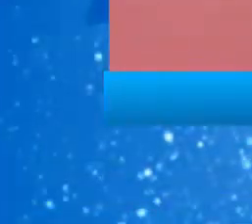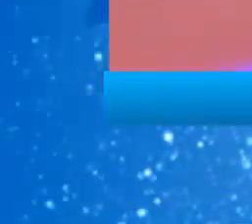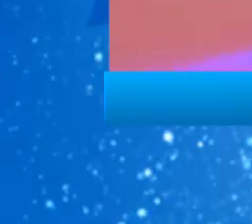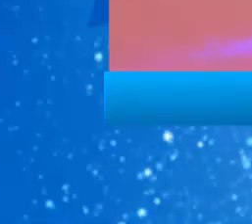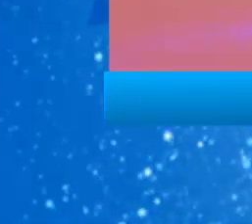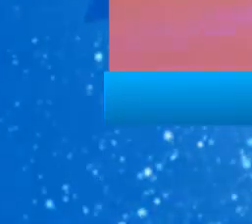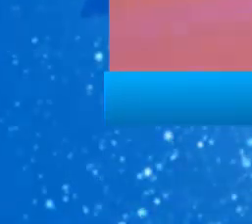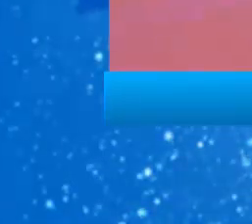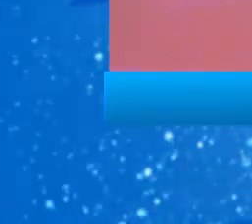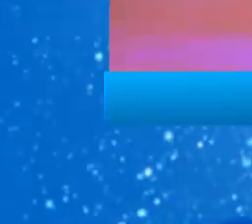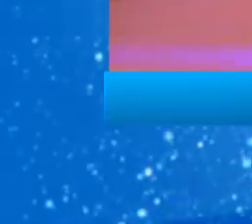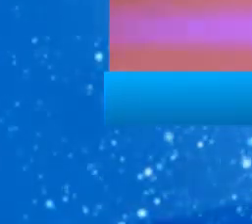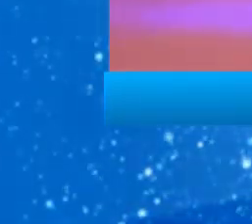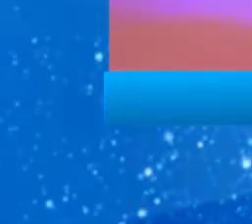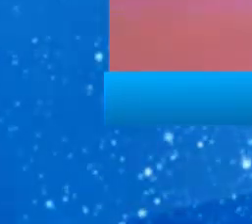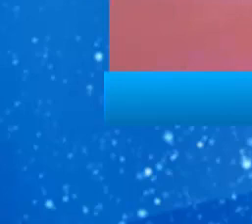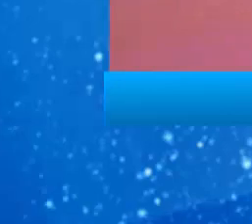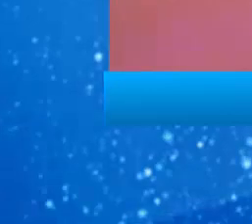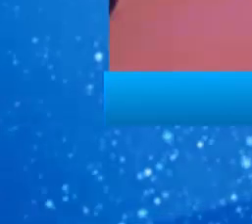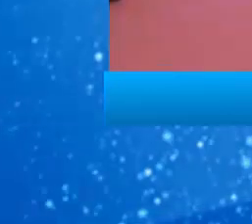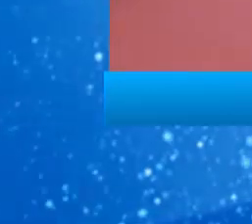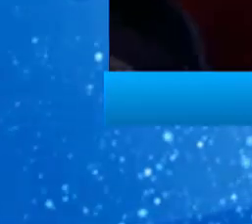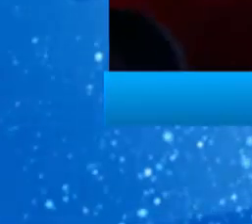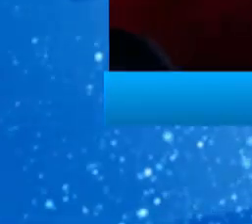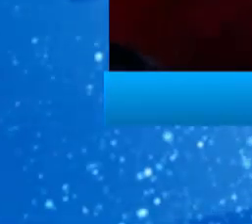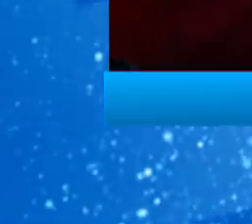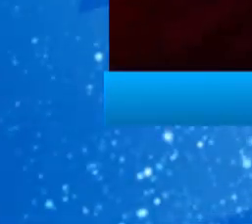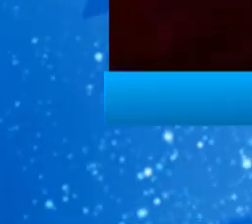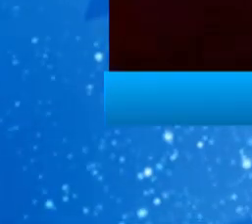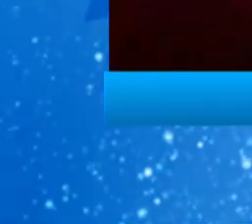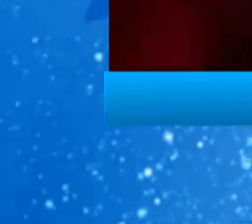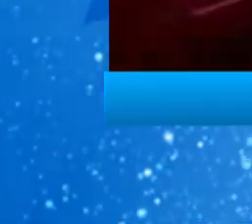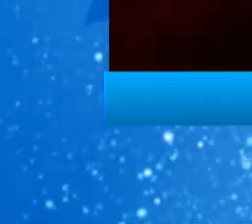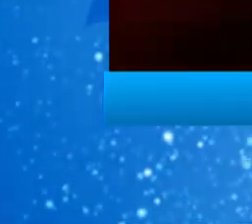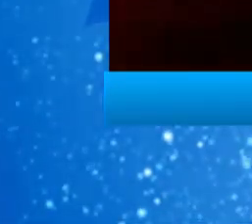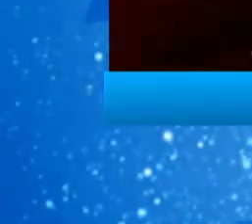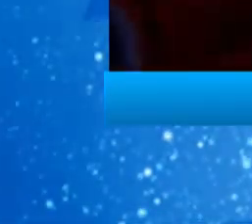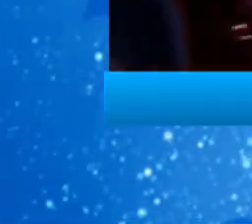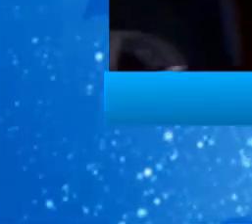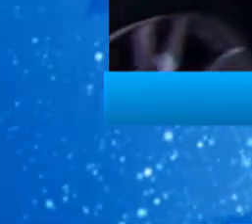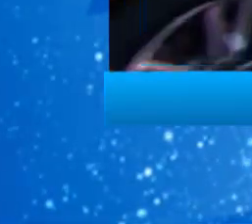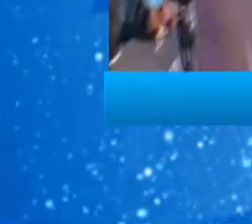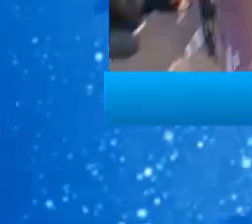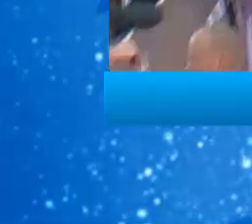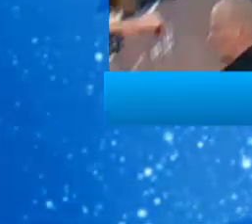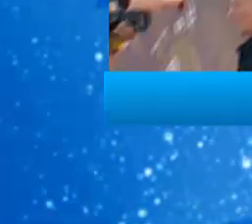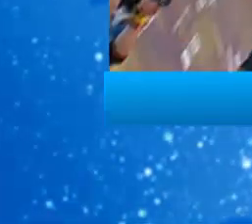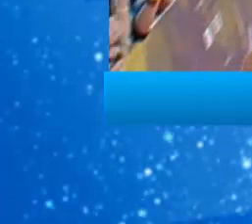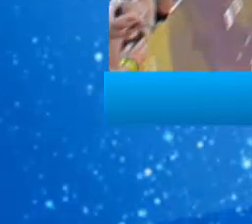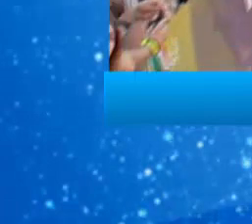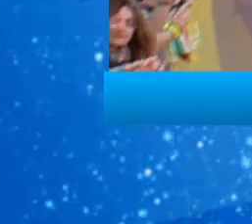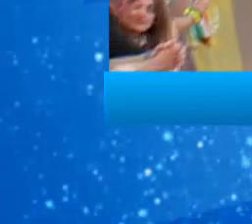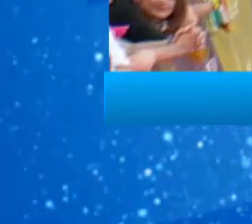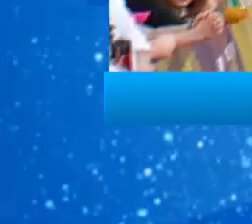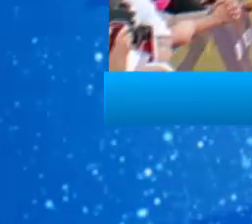הזאת. והנה כאן הערב, הטקס שפותח את השבוע הזה, שבוע האירוויזיון החגיגי, השטיח הכתום, 41 משלחות